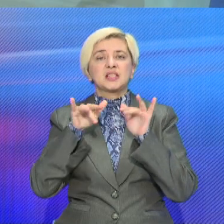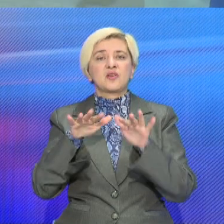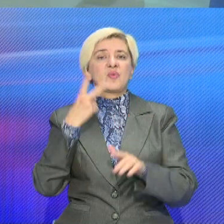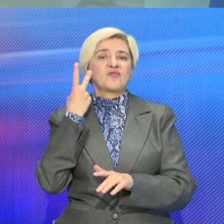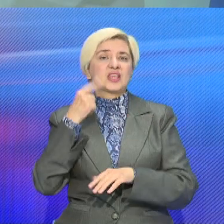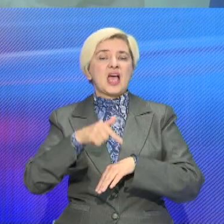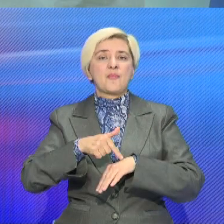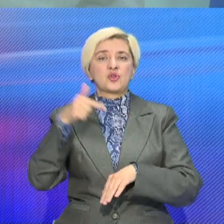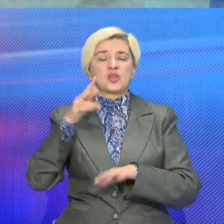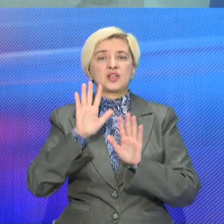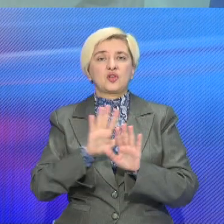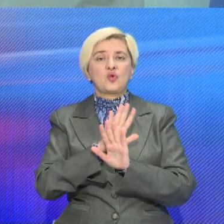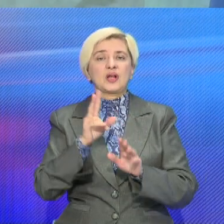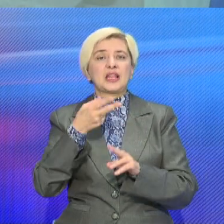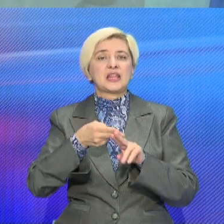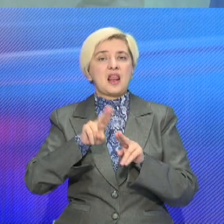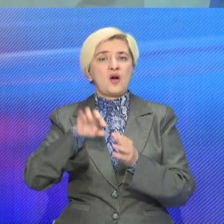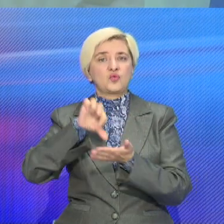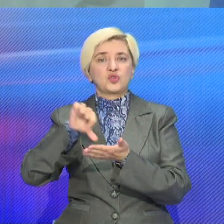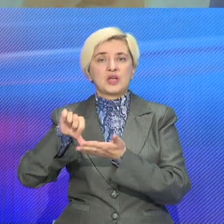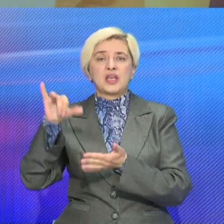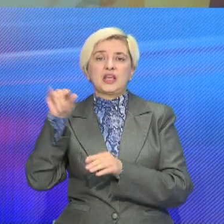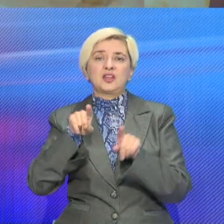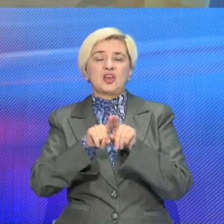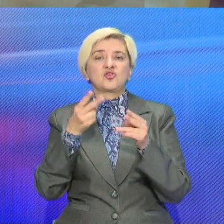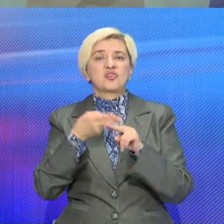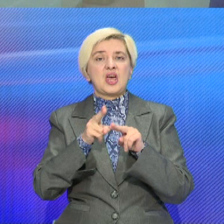емоціонально не тільки для виновников урочистості, але і для гостей.